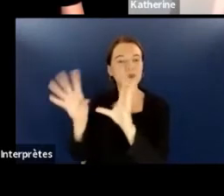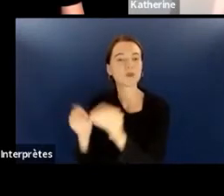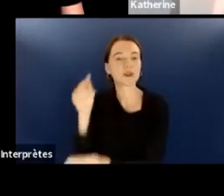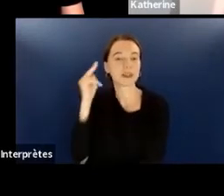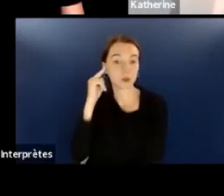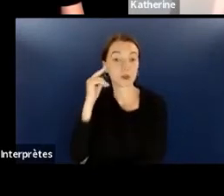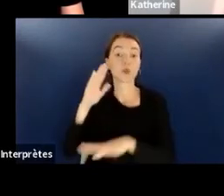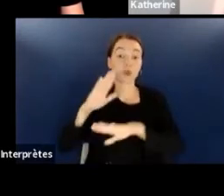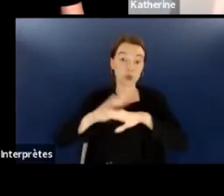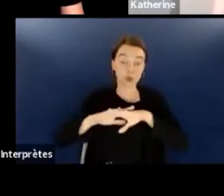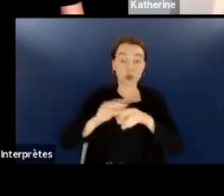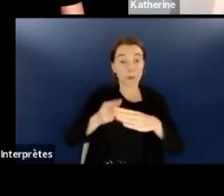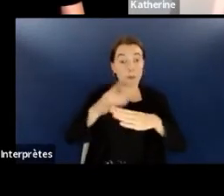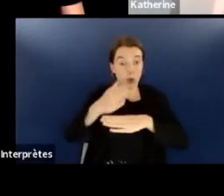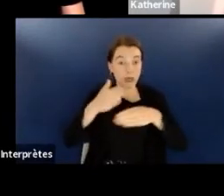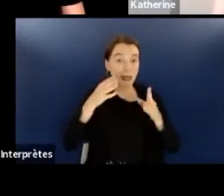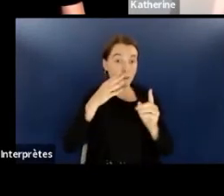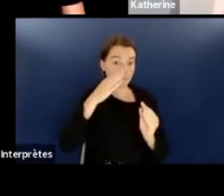il consommait les choses.